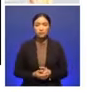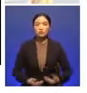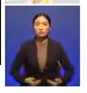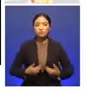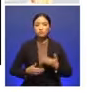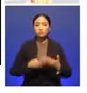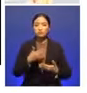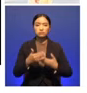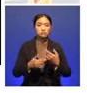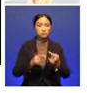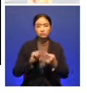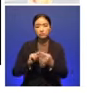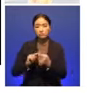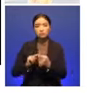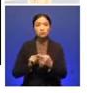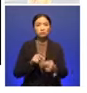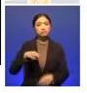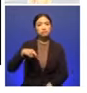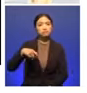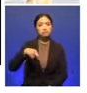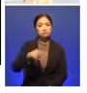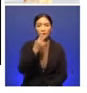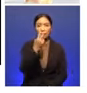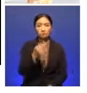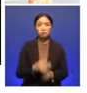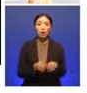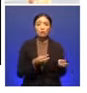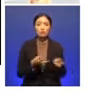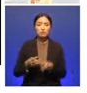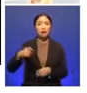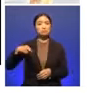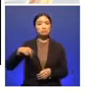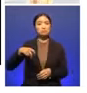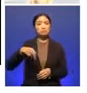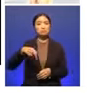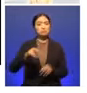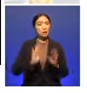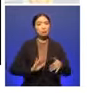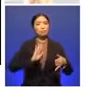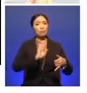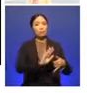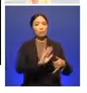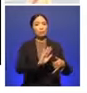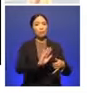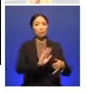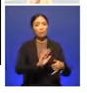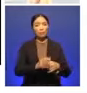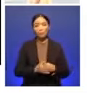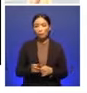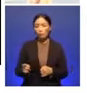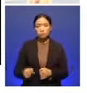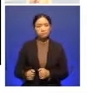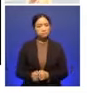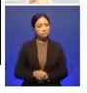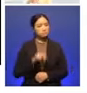ำเนินชีวิตอะไรต่างๆการเดินเนี่ยค่ะเราจะเห็นเลยผู้ต้องขังเนี่ยจะมีวิธีการเดินแบบไหนผ่านผู้คุมต้องทำแบบไ